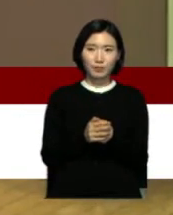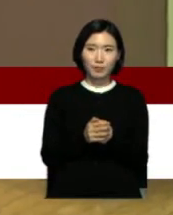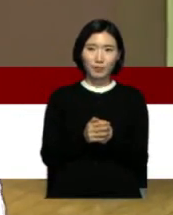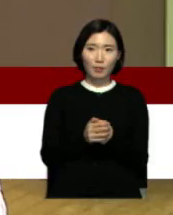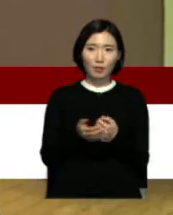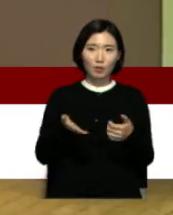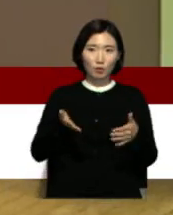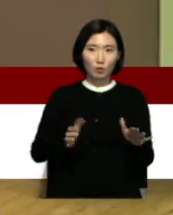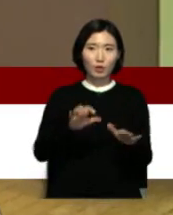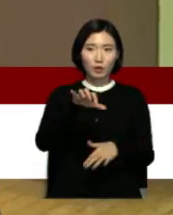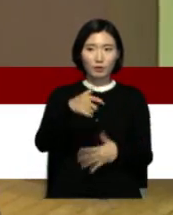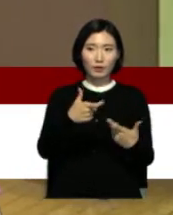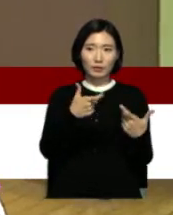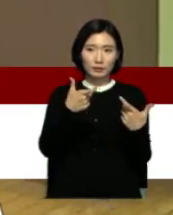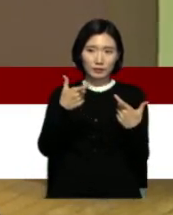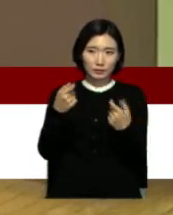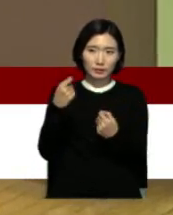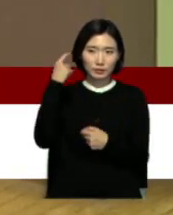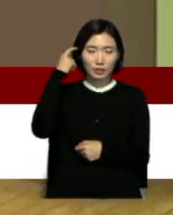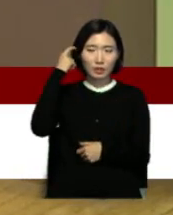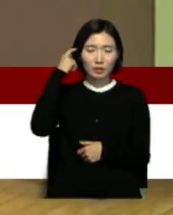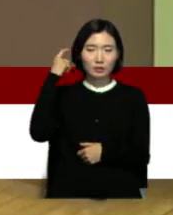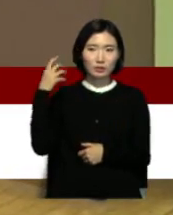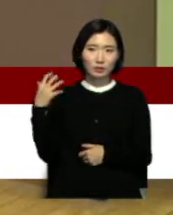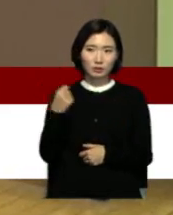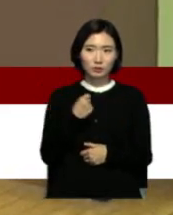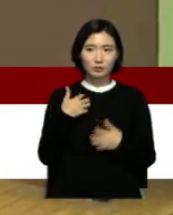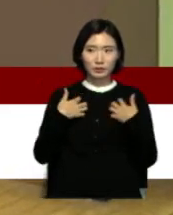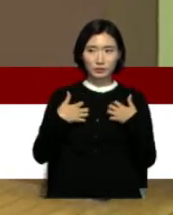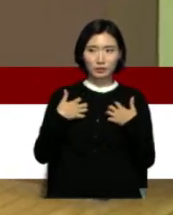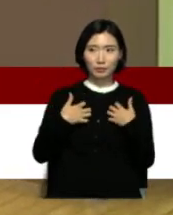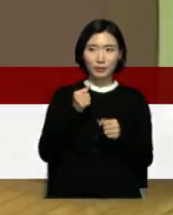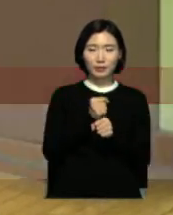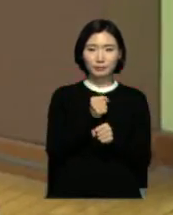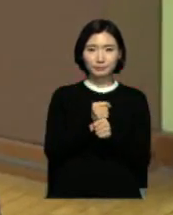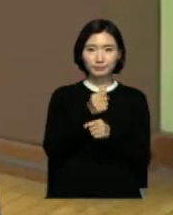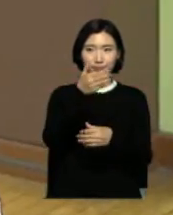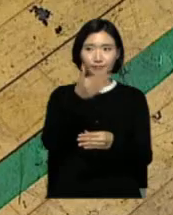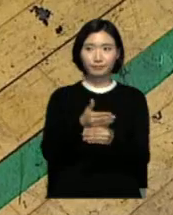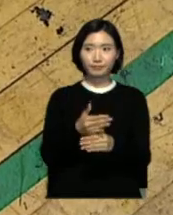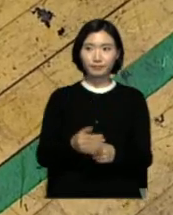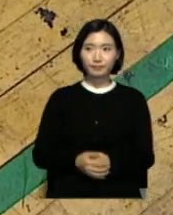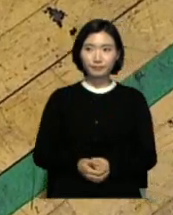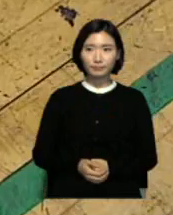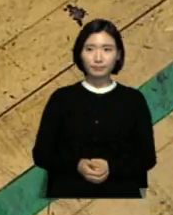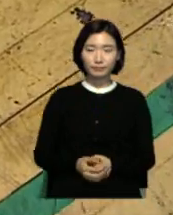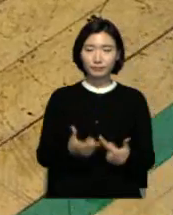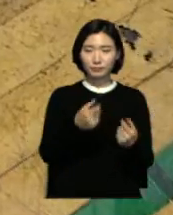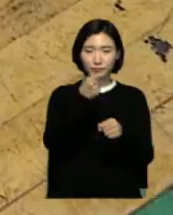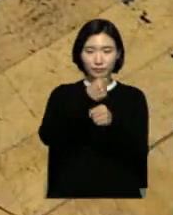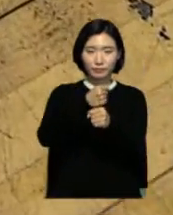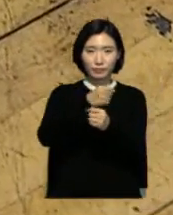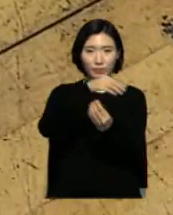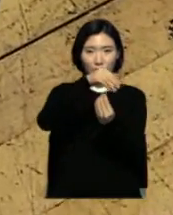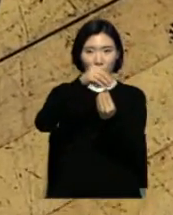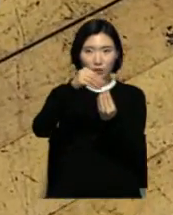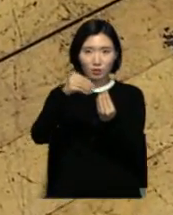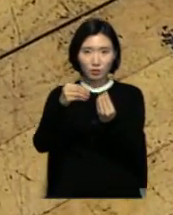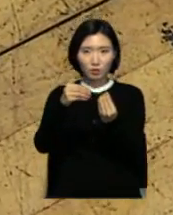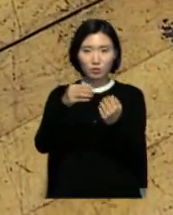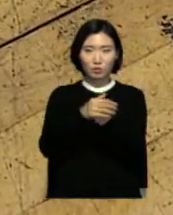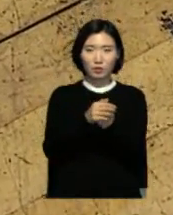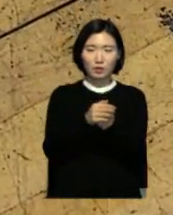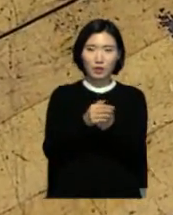같은 고향에 같은 생각하고 즐겁게 만드는 거예요. 이렇게 만든 송편은 종로구의